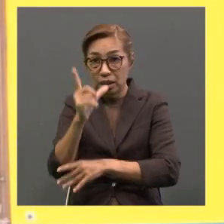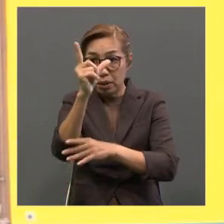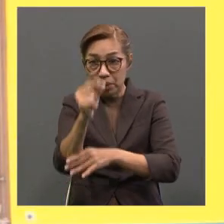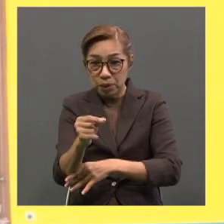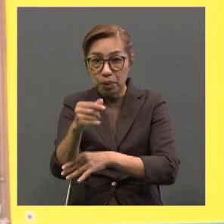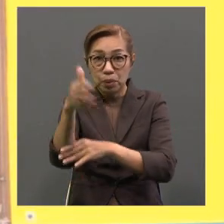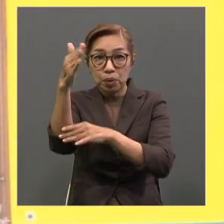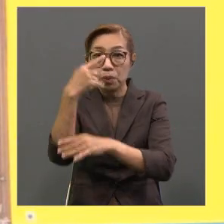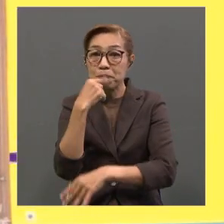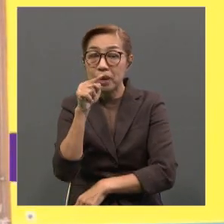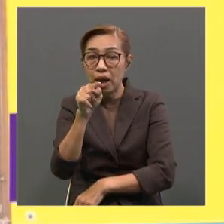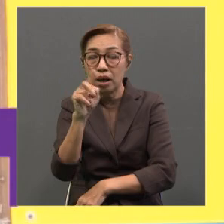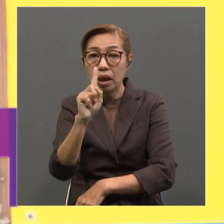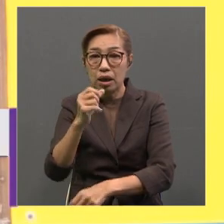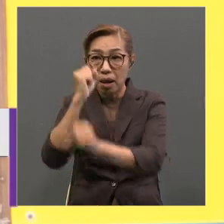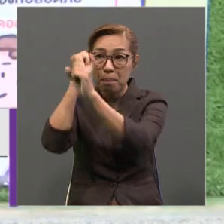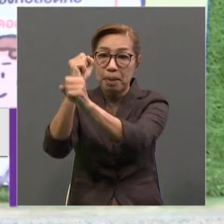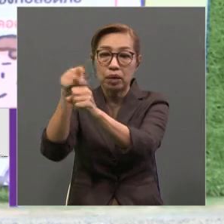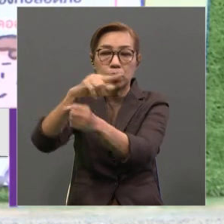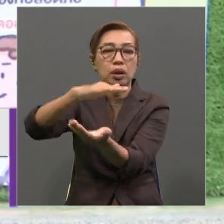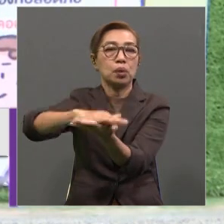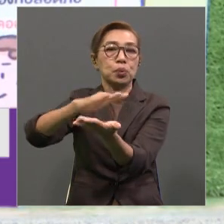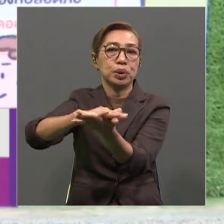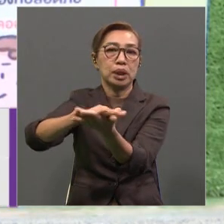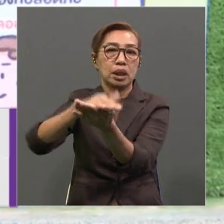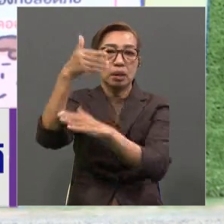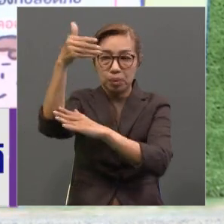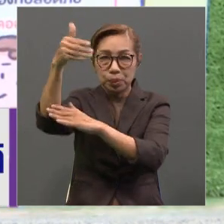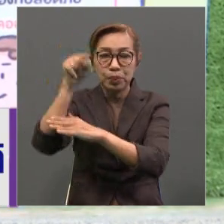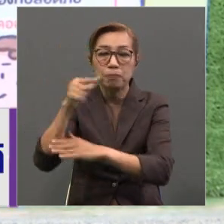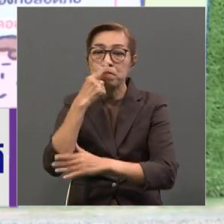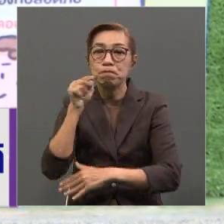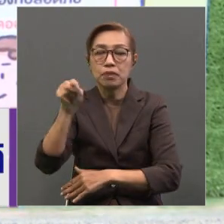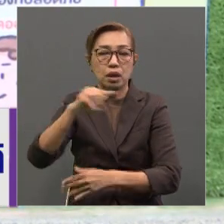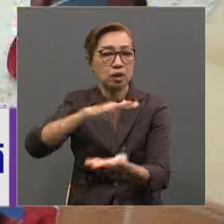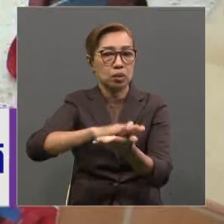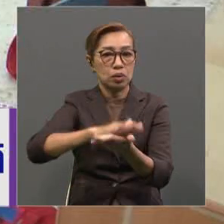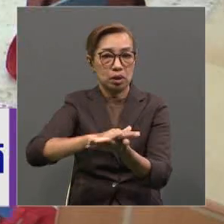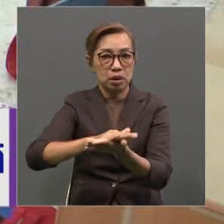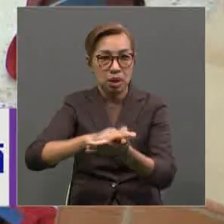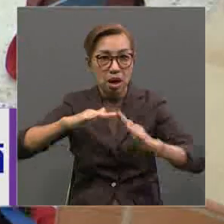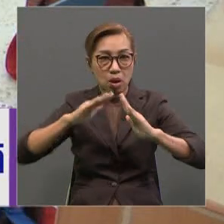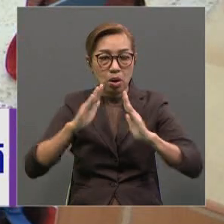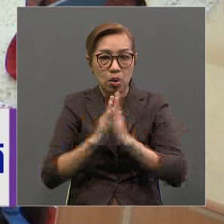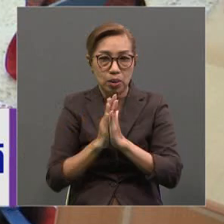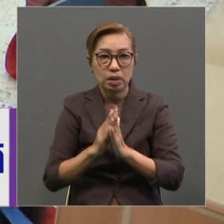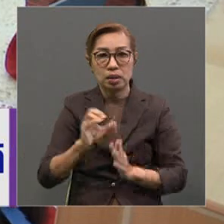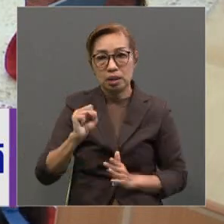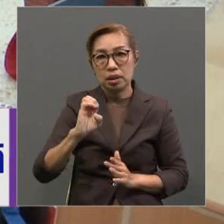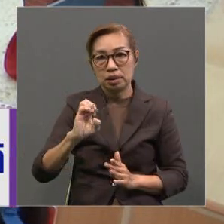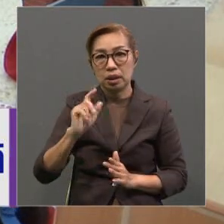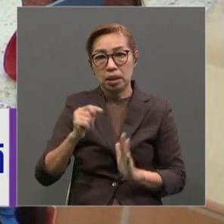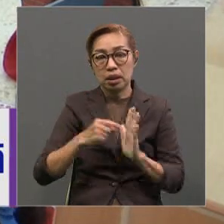แดงนี้คือเขาปักอยู่บริเวณรั้วของโรงเรียนแล้วก็ภายในโรงเรียนโรงเรียนวัดสิตารามเขตป้อม